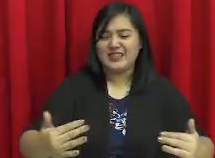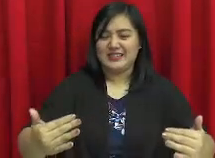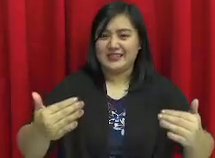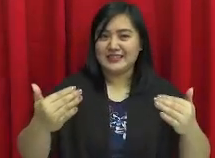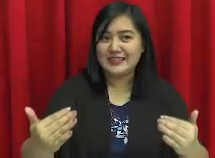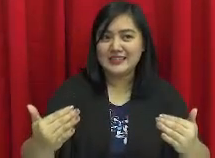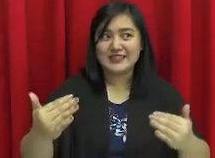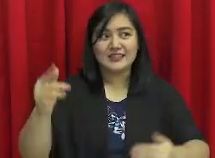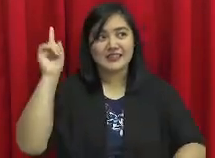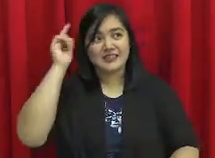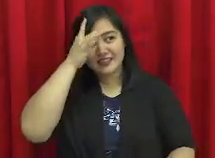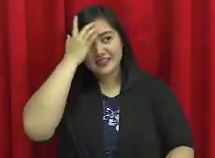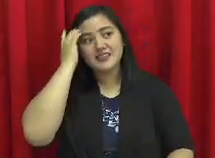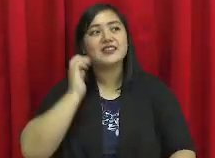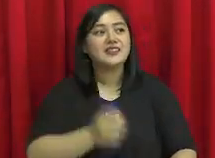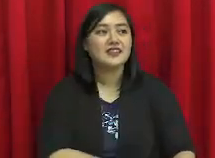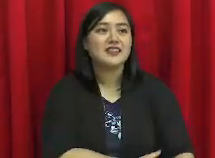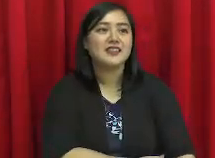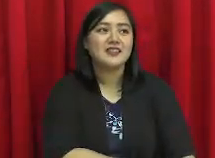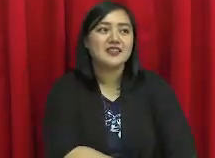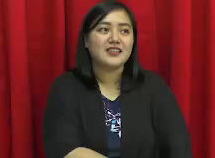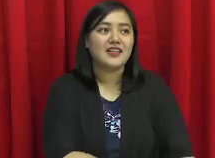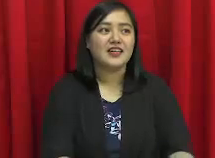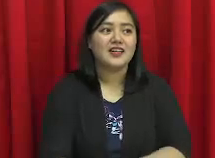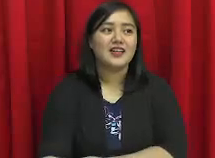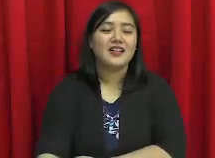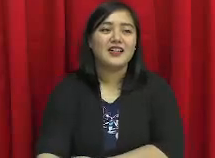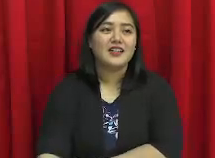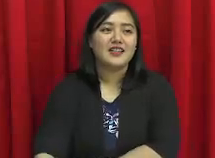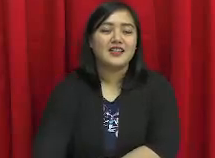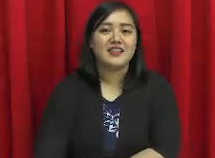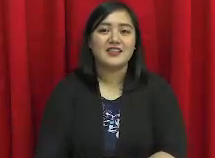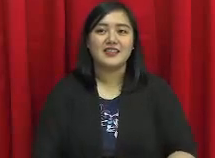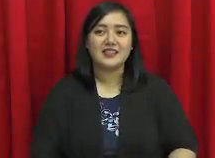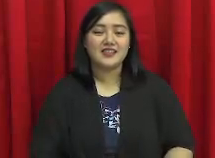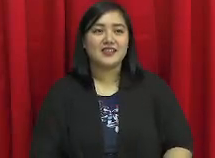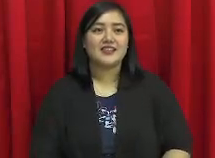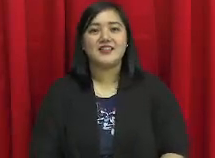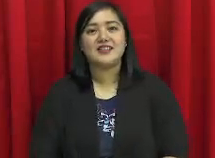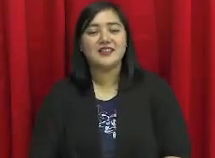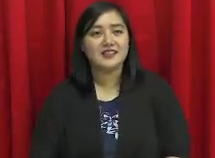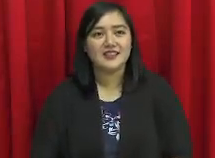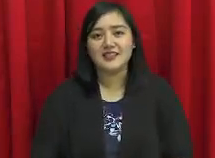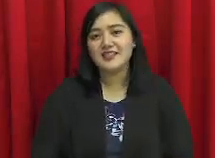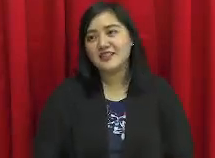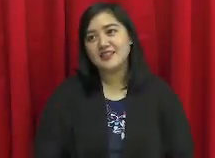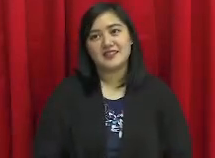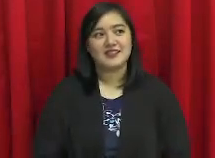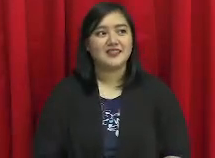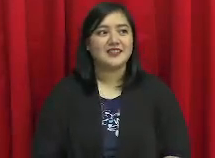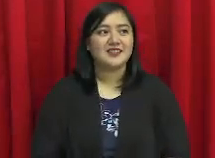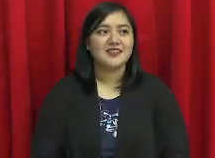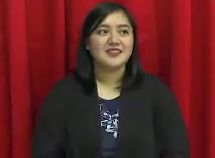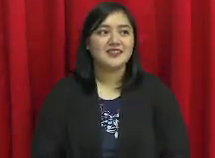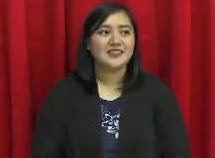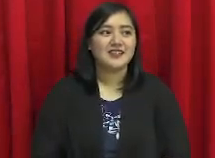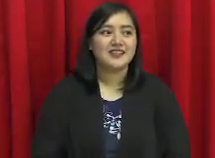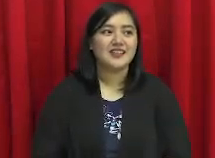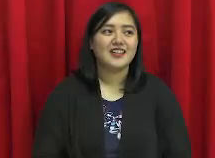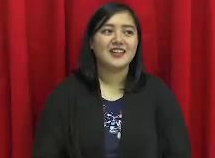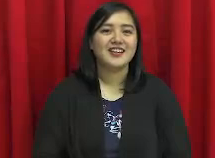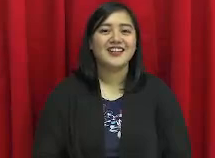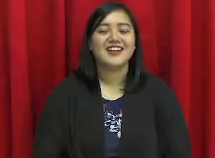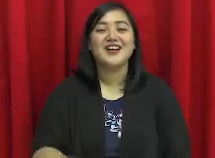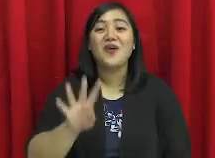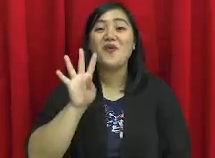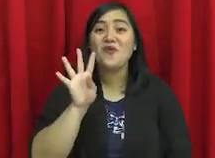picture. Apat tayo. Ikaw. Ay, oo, tama. Apat diba, tayo, Sir Chris. Sir Chris, kasama natin. 4 months pa lang yun. Apat na tao